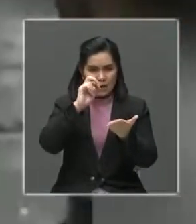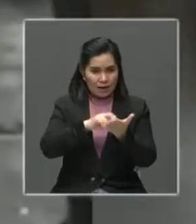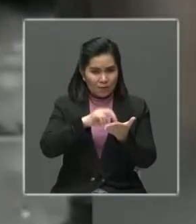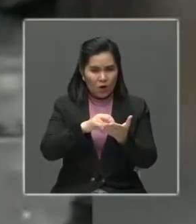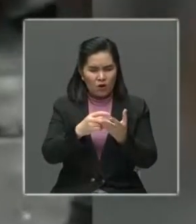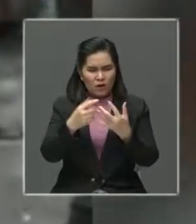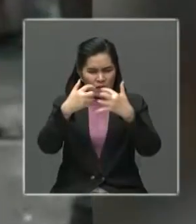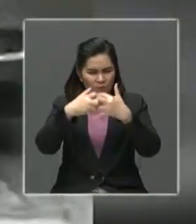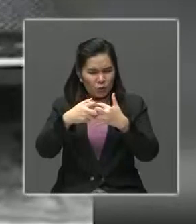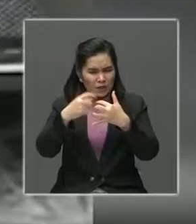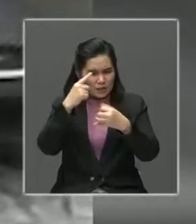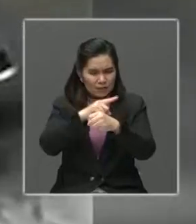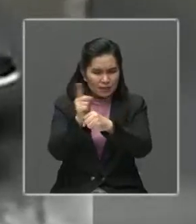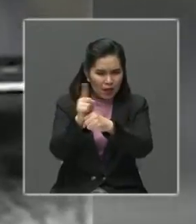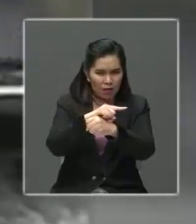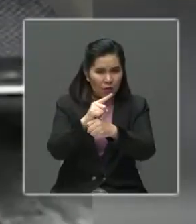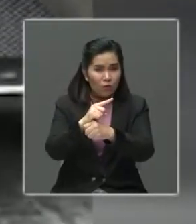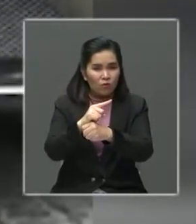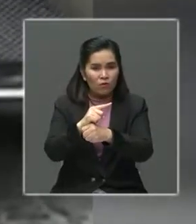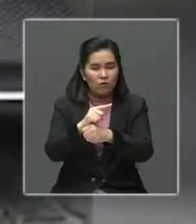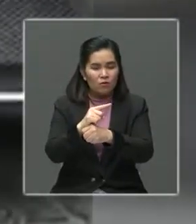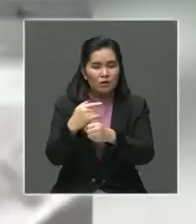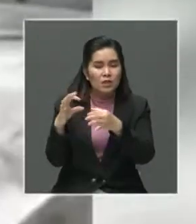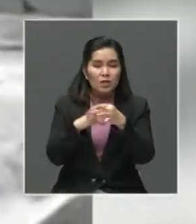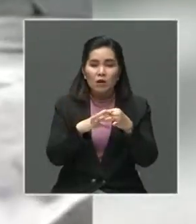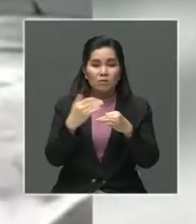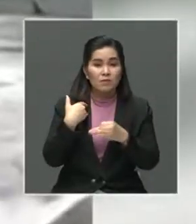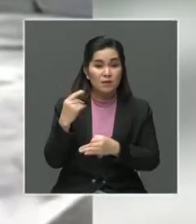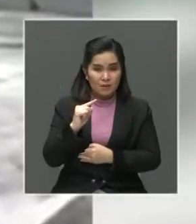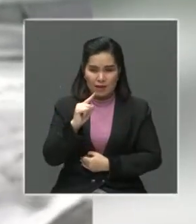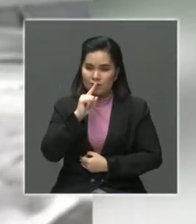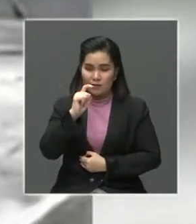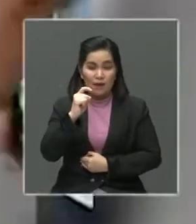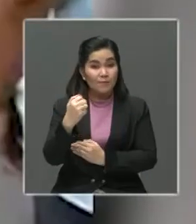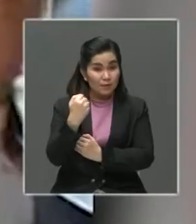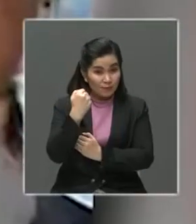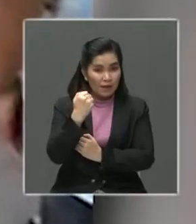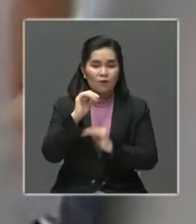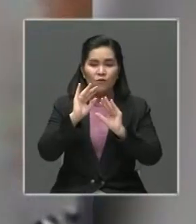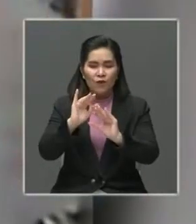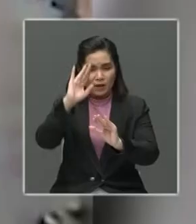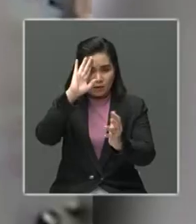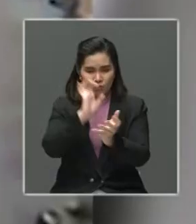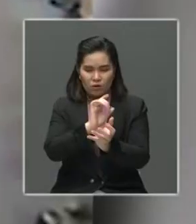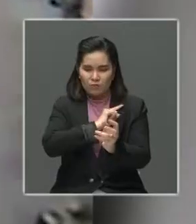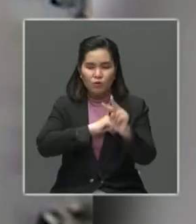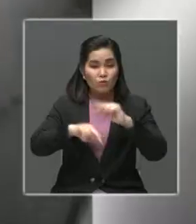นวณความเร็วของผู้ต้องหามากน้อยเพียงใดนะคะอันนี้ก็เป็นเรื่องที่จะต้องตรวจสอบค่ะ